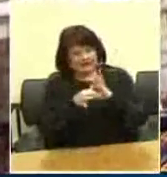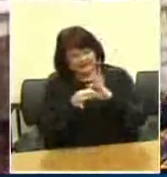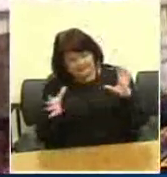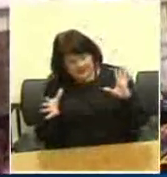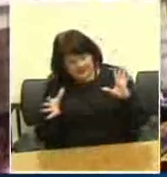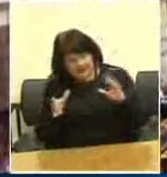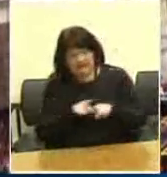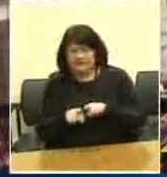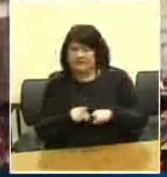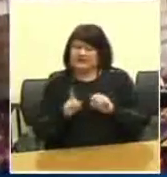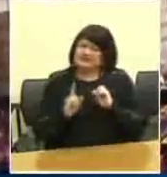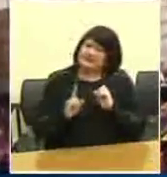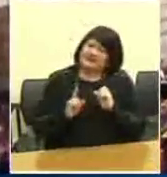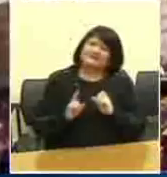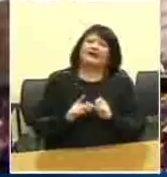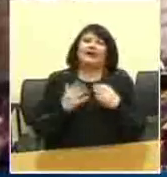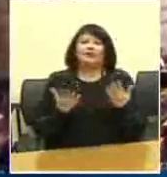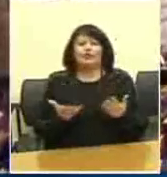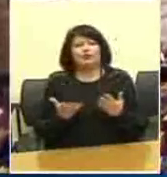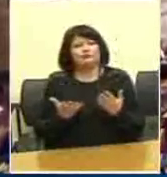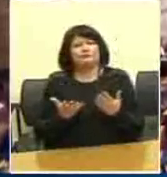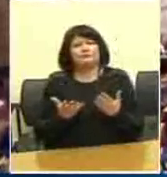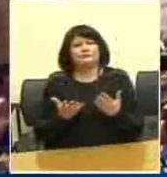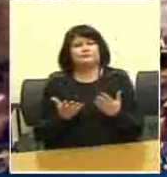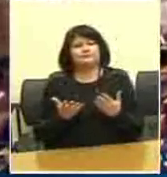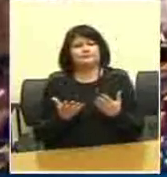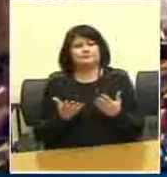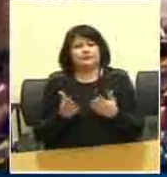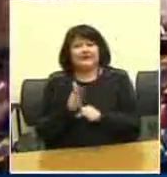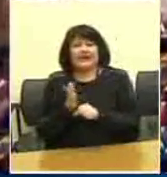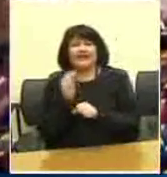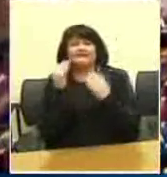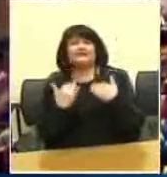Δημοκρατίας από την διάλυση της Βουλής.